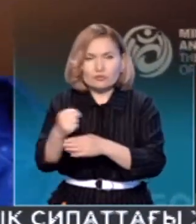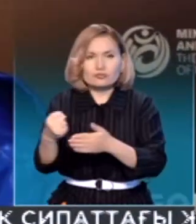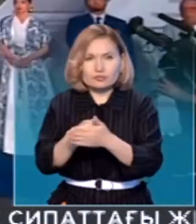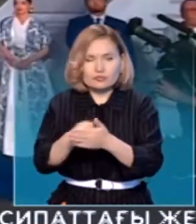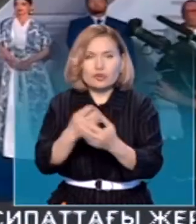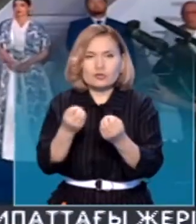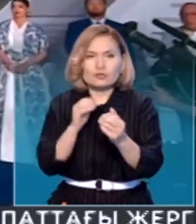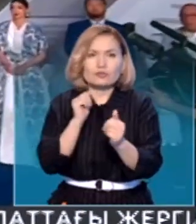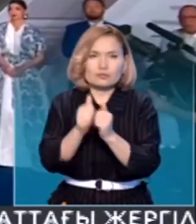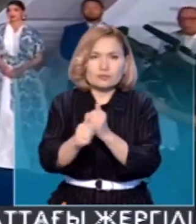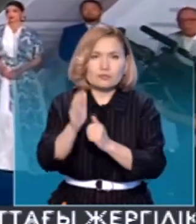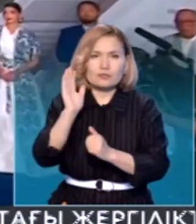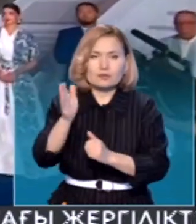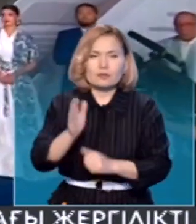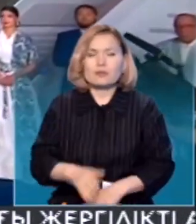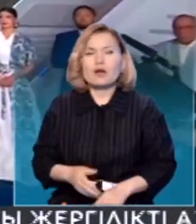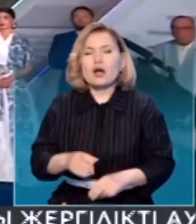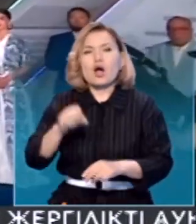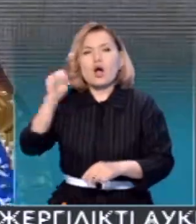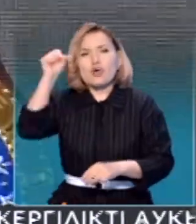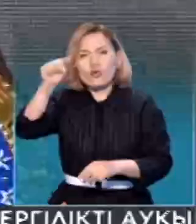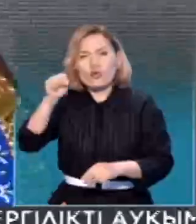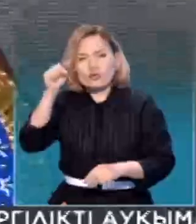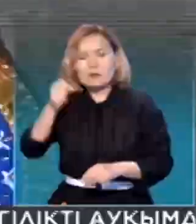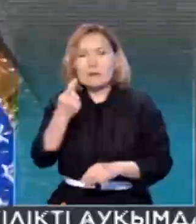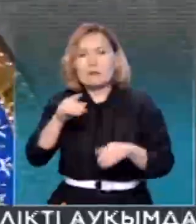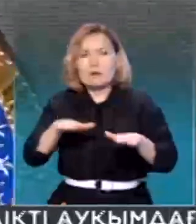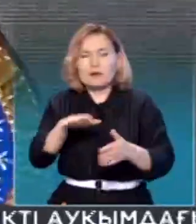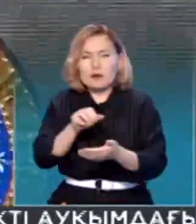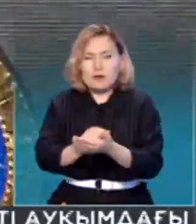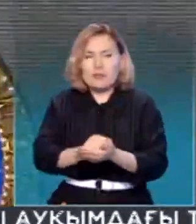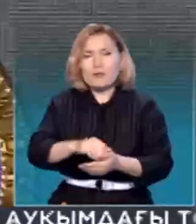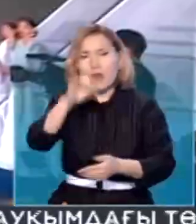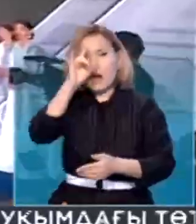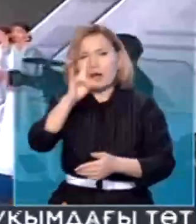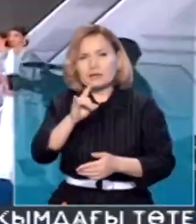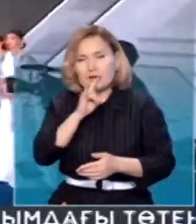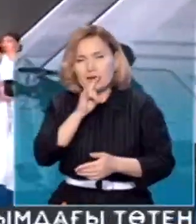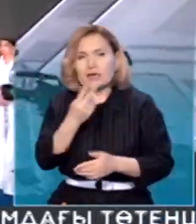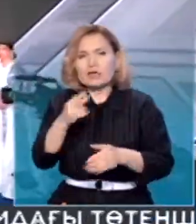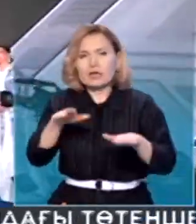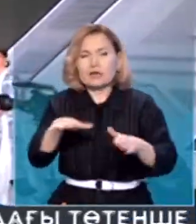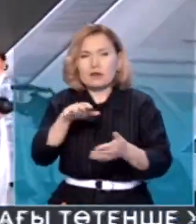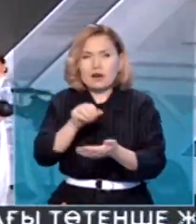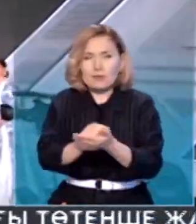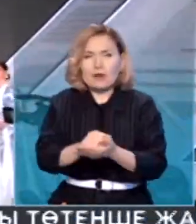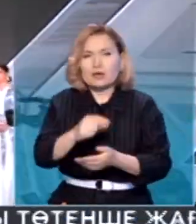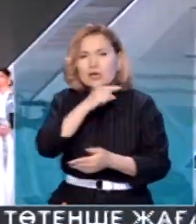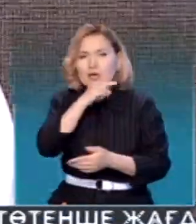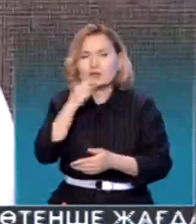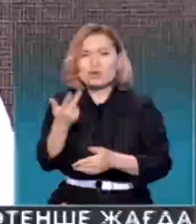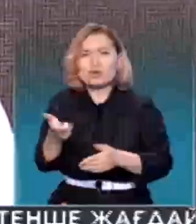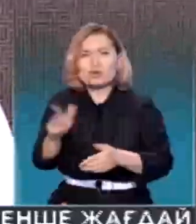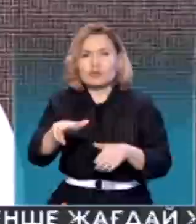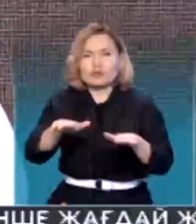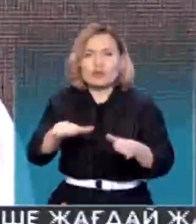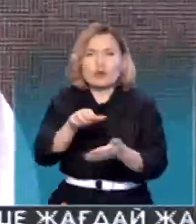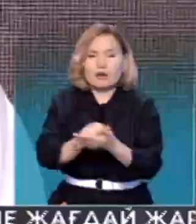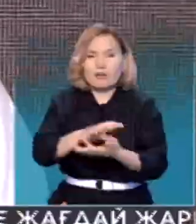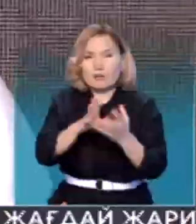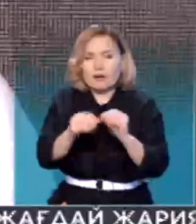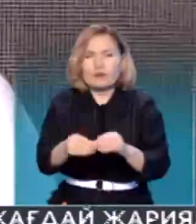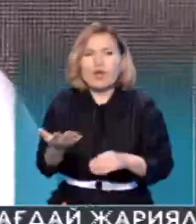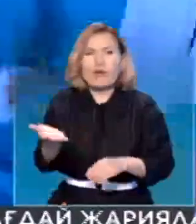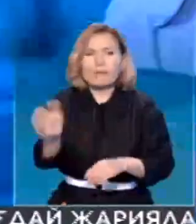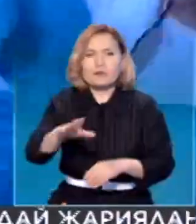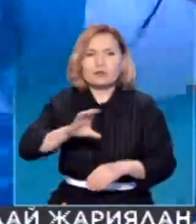қолдауларыңызға. Командалық есепте Өзбекстан 1-ші, Қазақстан 2 үздік үштікті Ресей Федерациясының құрамасы түйіндеді. Ел құрамасының қоржында 5